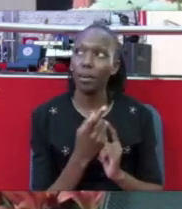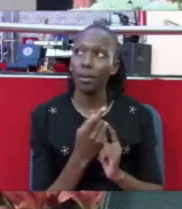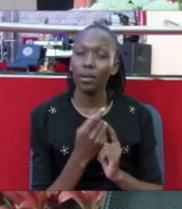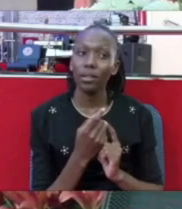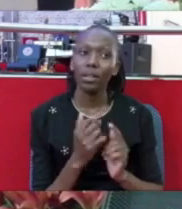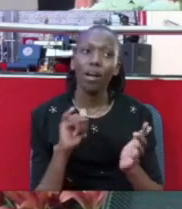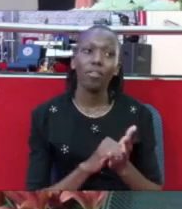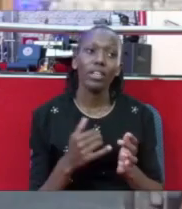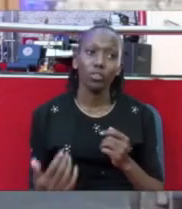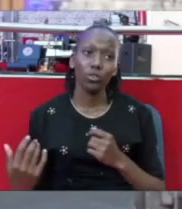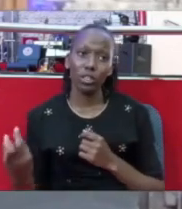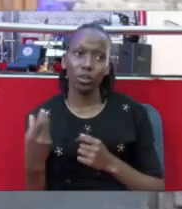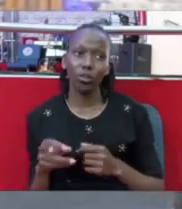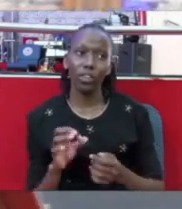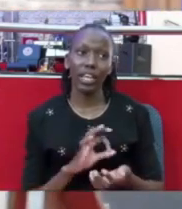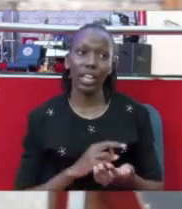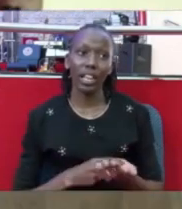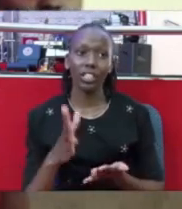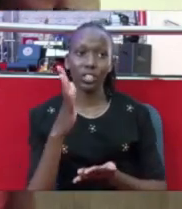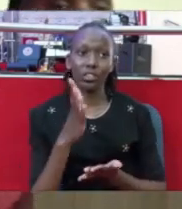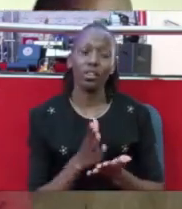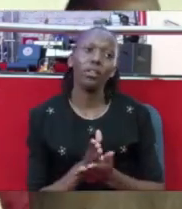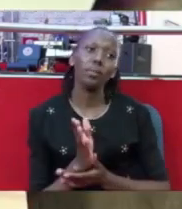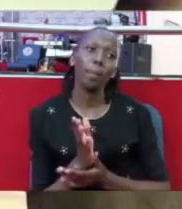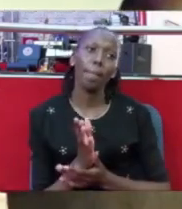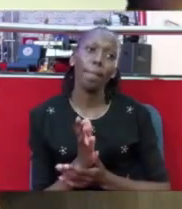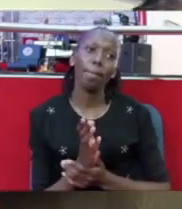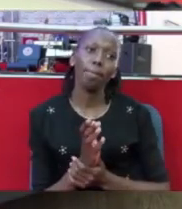of the righteous, kwamba wale wana ambao ni